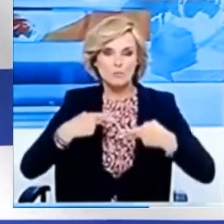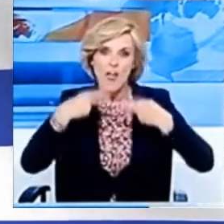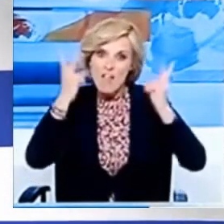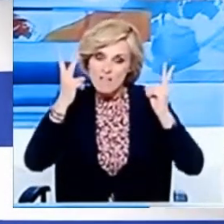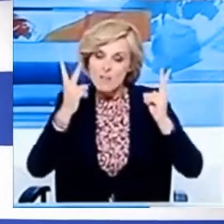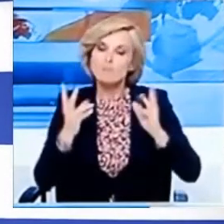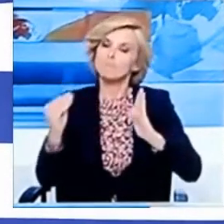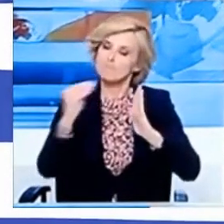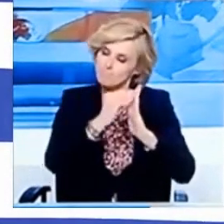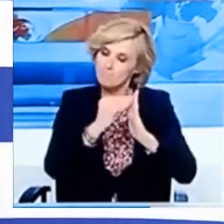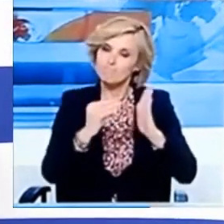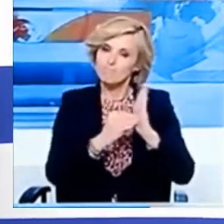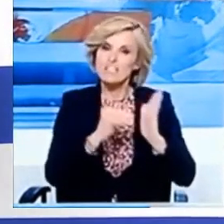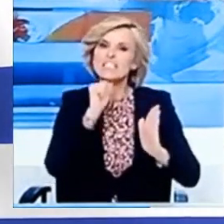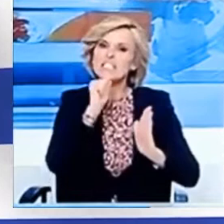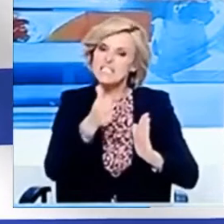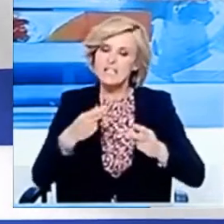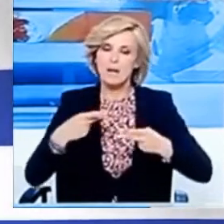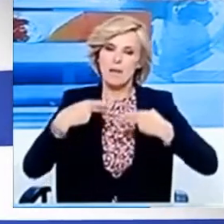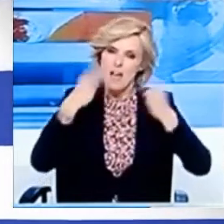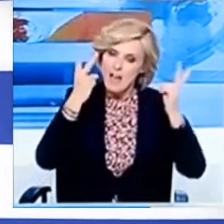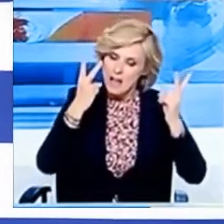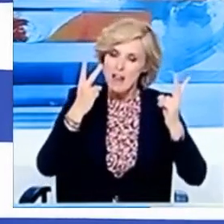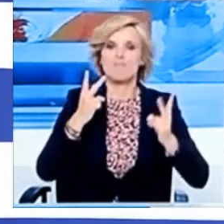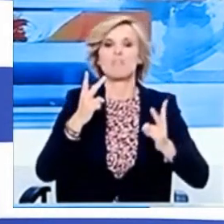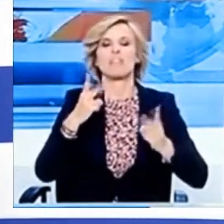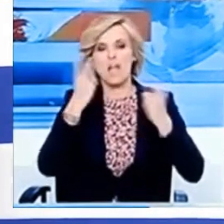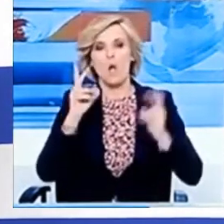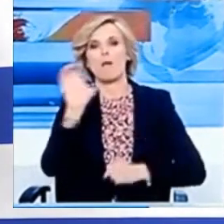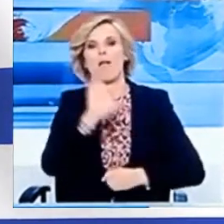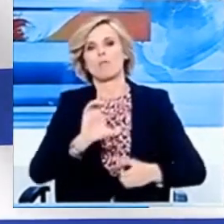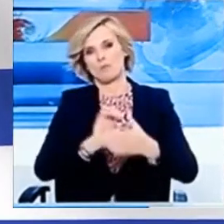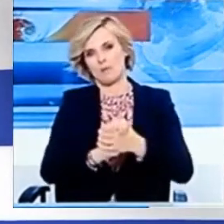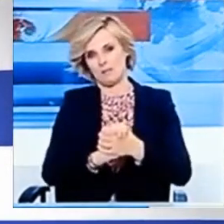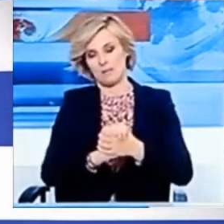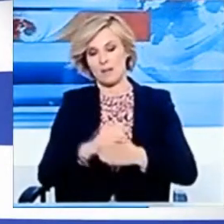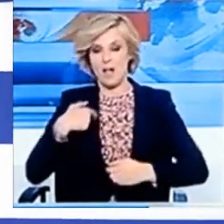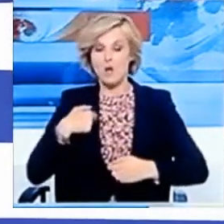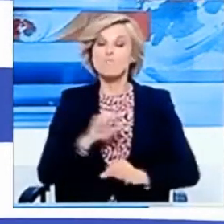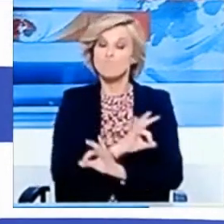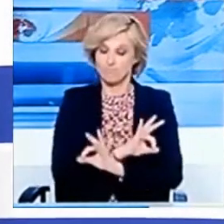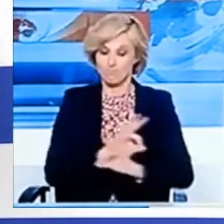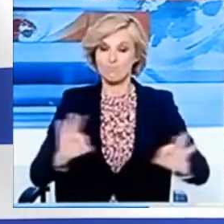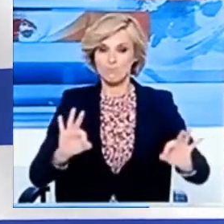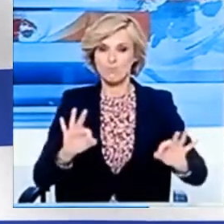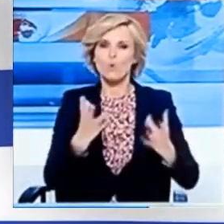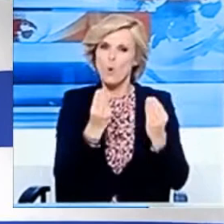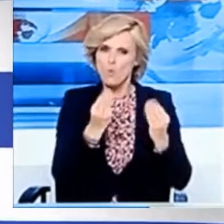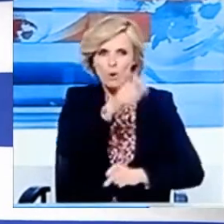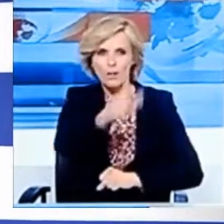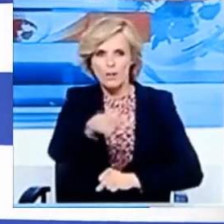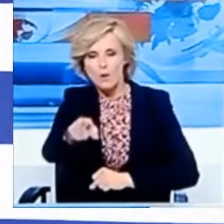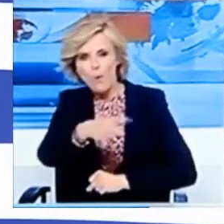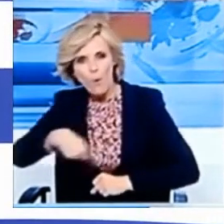Σύνταγμα και στο Χάρτη Θεμελιωδών Δικαιωμάτων της Ευρωπαϊκής Ένωσης. Είμαι σίγουρη ότι η συντριπτική πλειοψηφία των